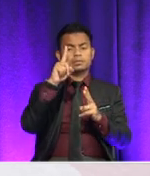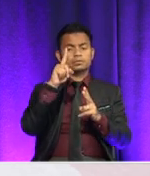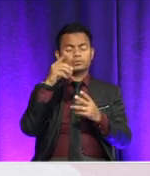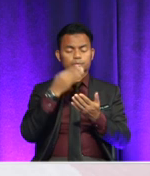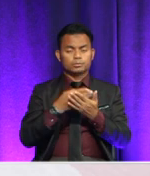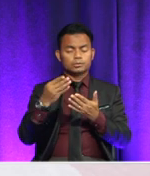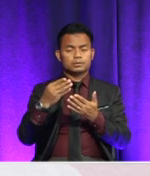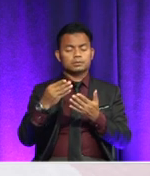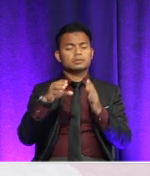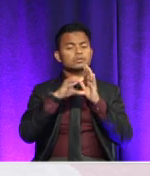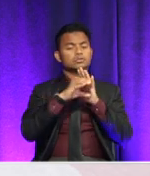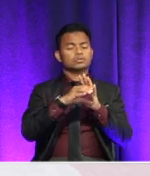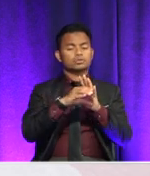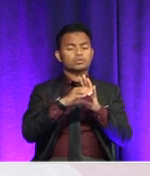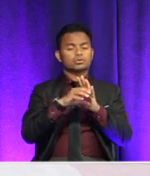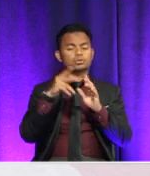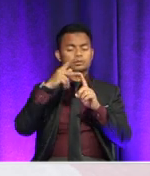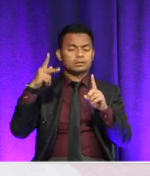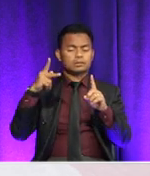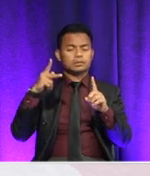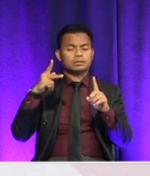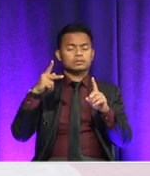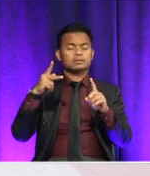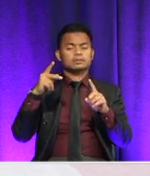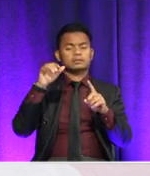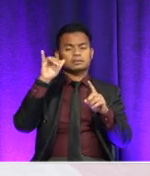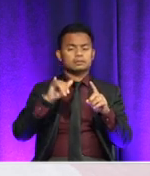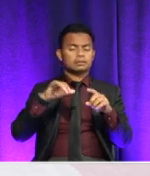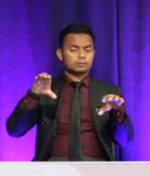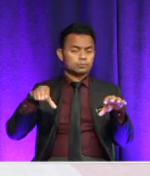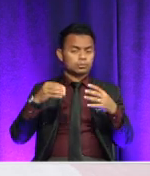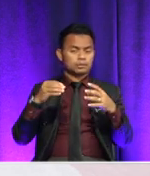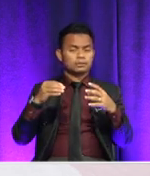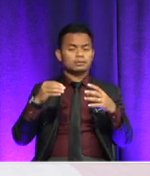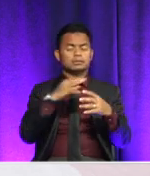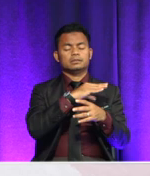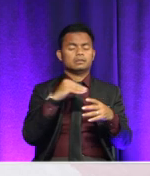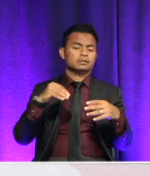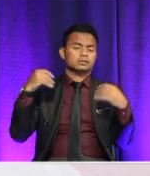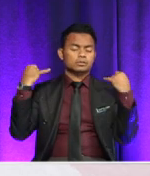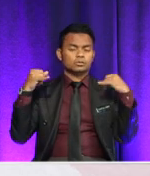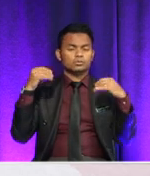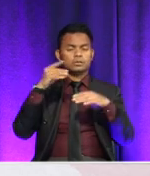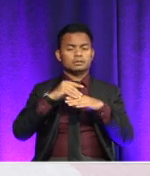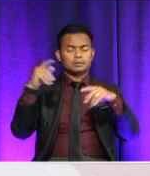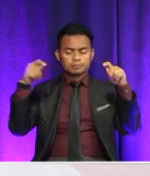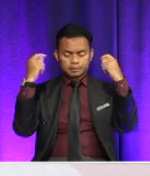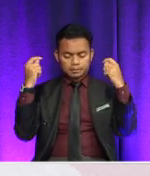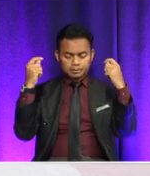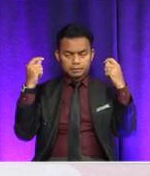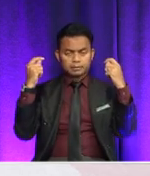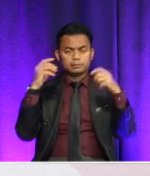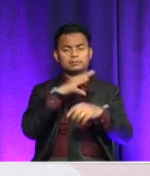perabot daripada rotan dan mereka boleh menjual hasil Craft dengan ini di pasar malam dan